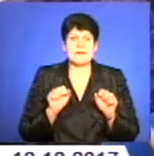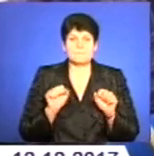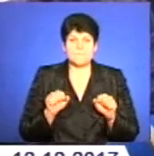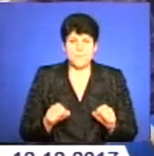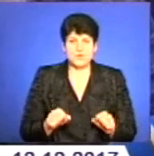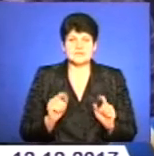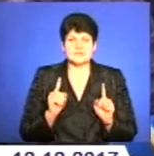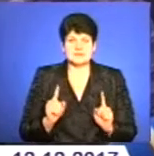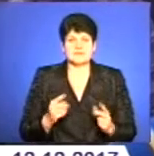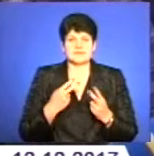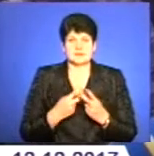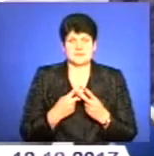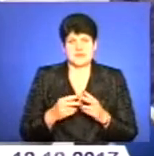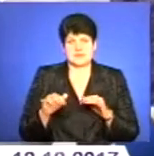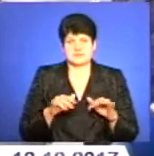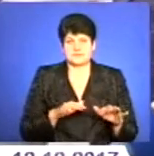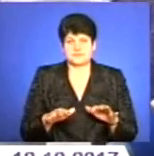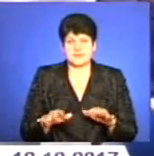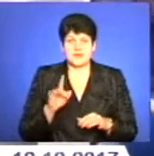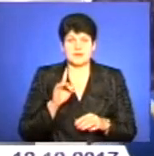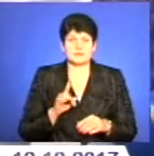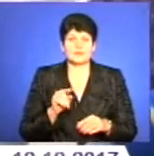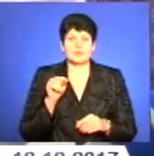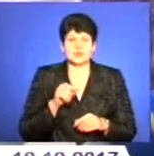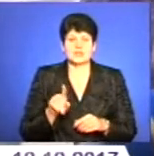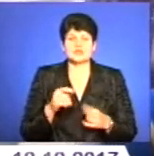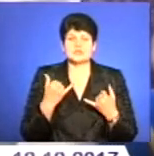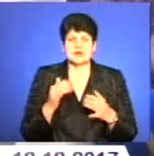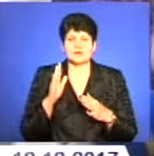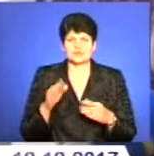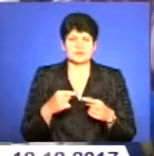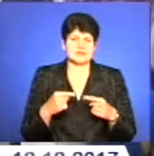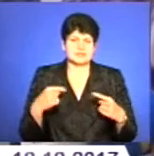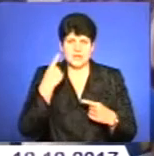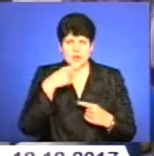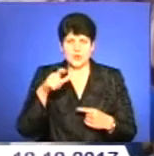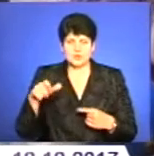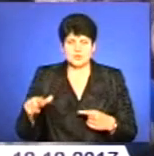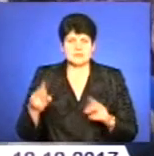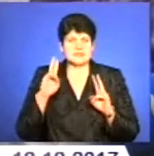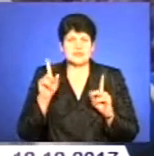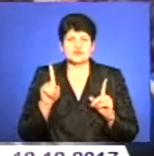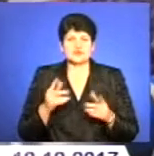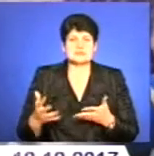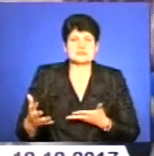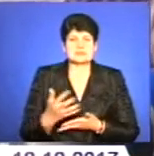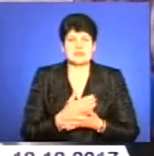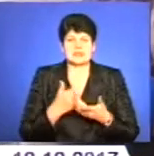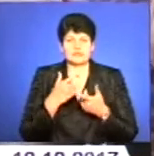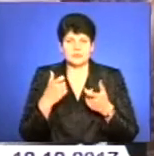в рамках кримінального провадження. Про те, що зараз будуть будь-які особи, не знаю, що там збирати, яку